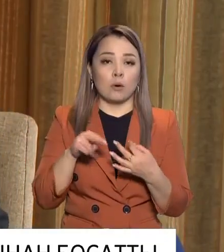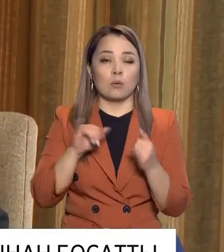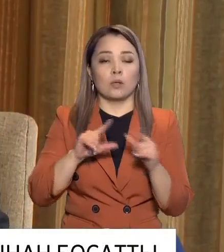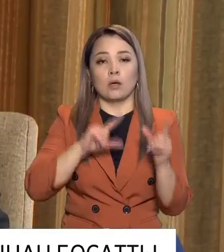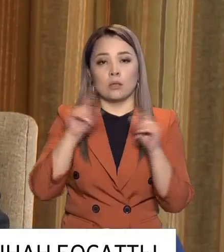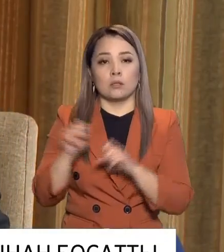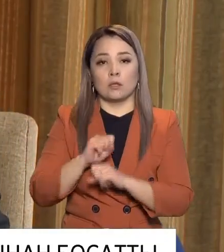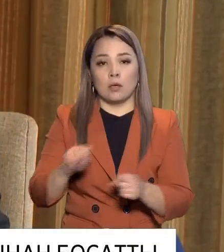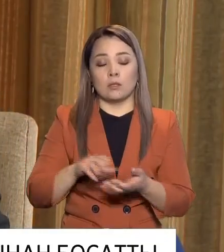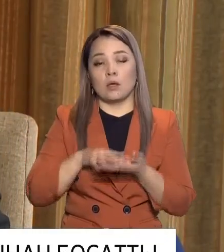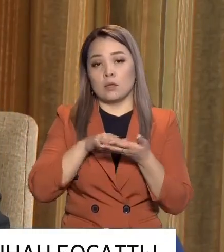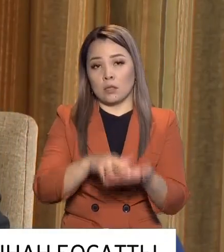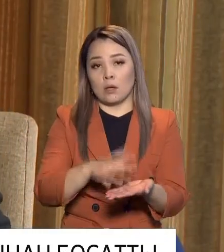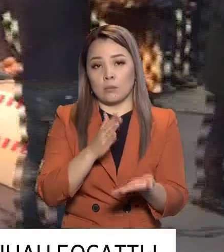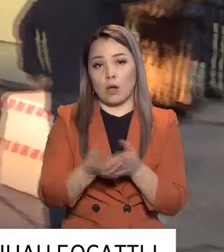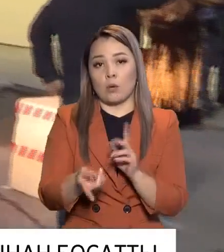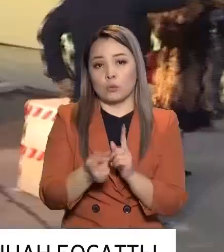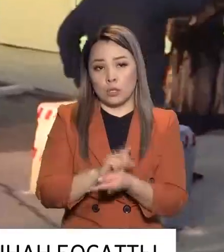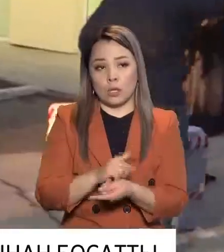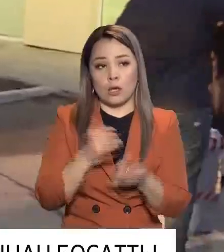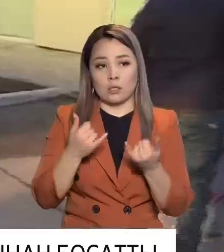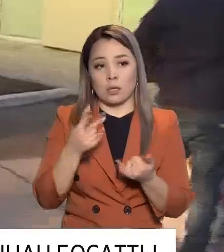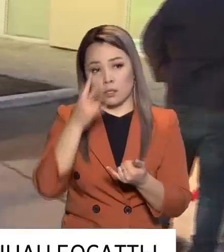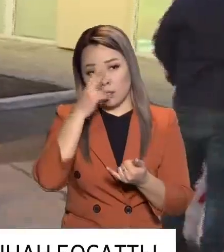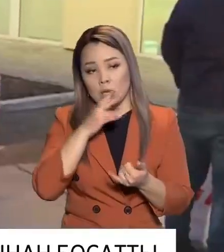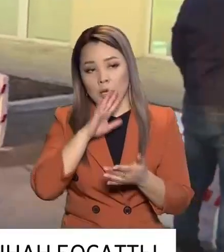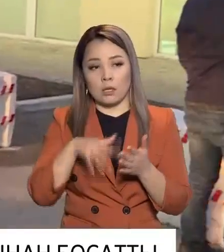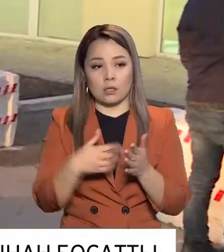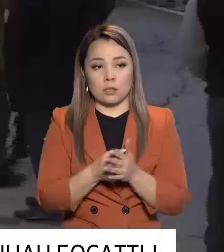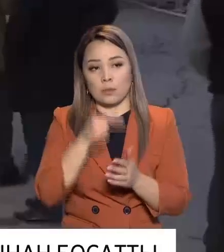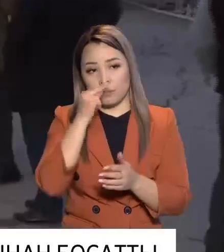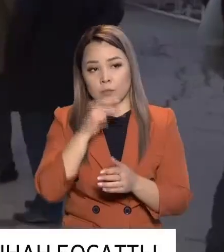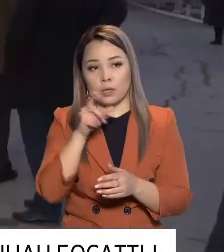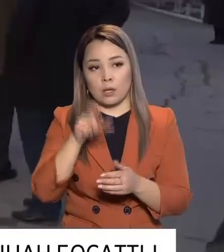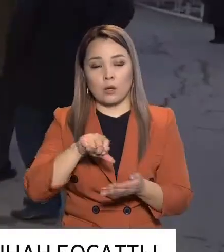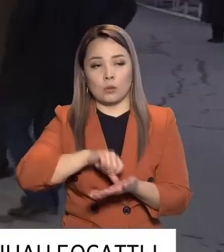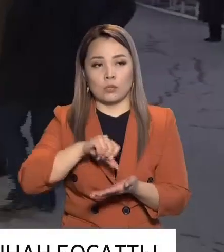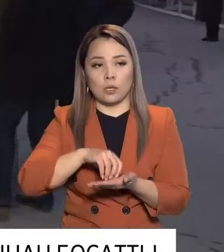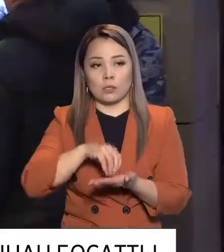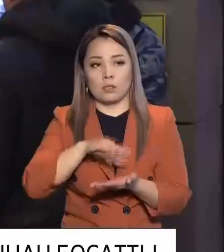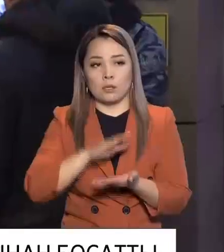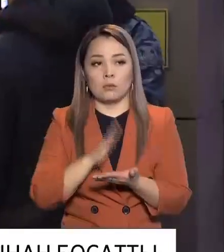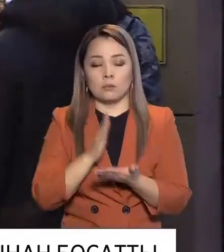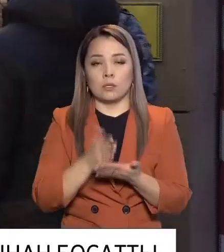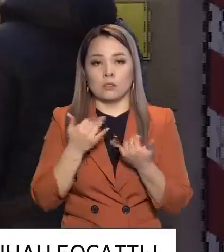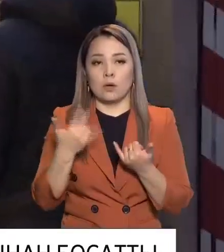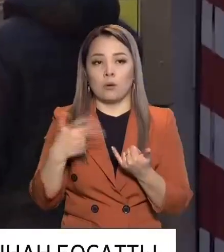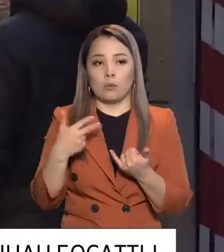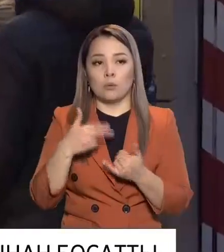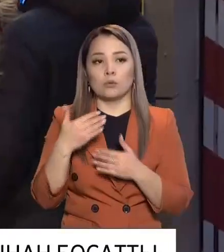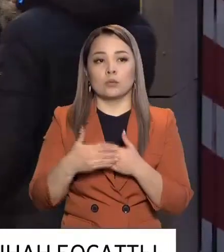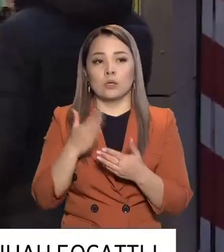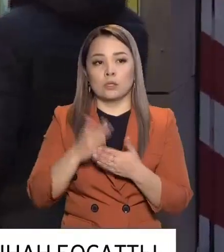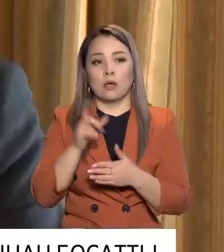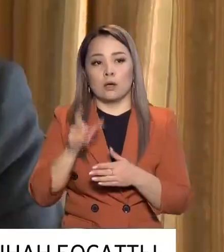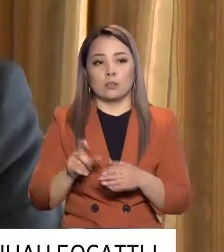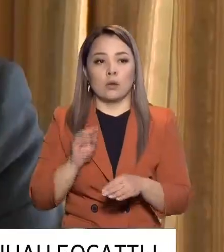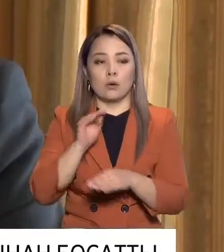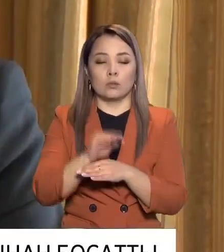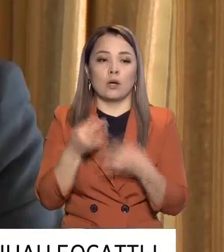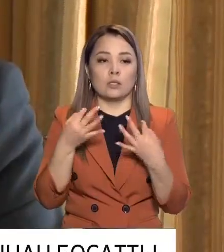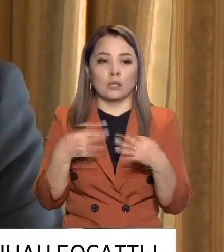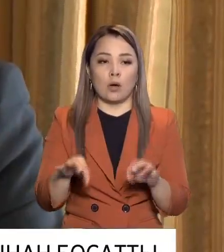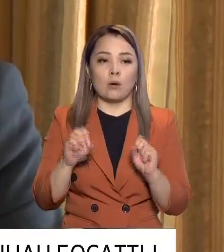кетпеу туралы қолхат негізінен осыған өзгертілді. Демек, екі айға дейін олар күдікті ретінде есепте тұрады. Алдағы күндері тағы 30-ға жуық адам босатылуы мүмкін.